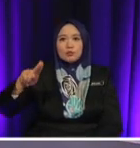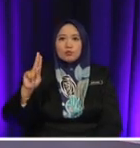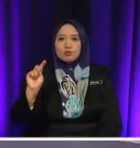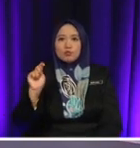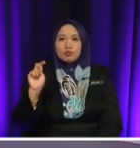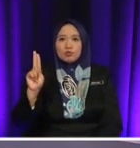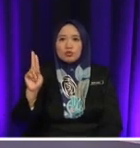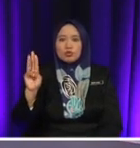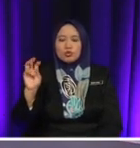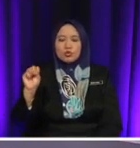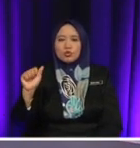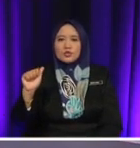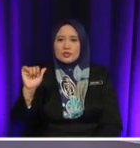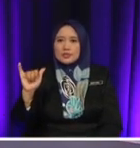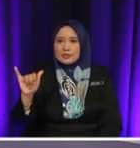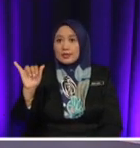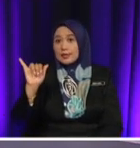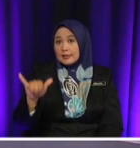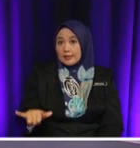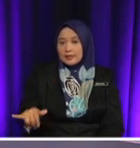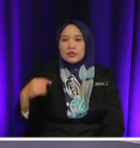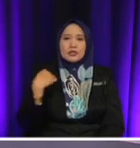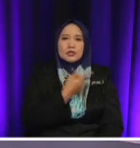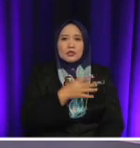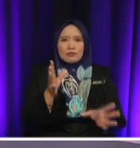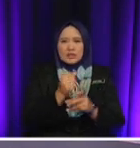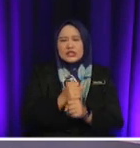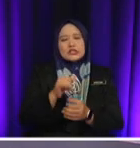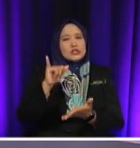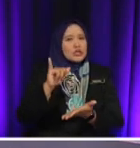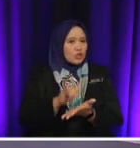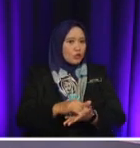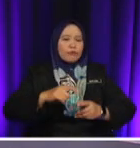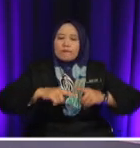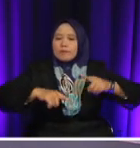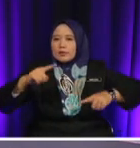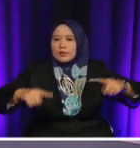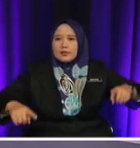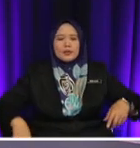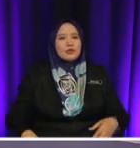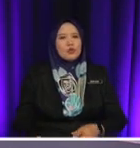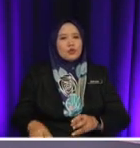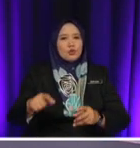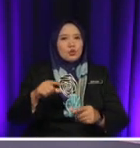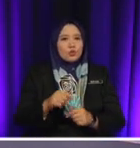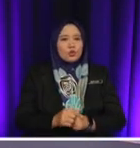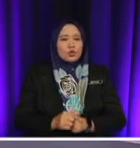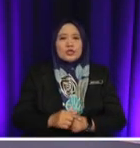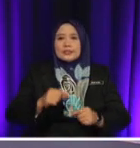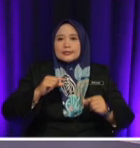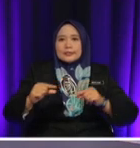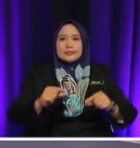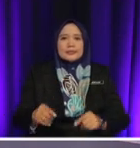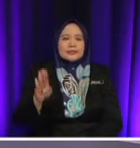kita perolehi dia menunjukkan pembolehubah bergerak bergerak balas so pembolehubah bergerak balasnya di sini adalah warna